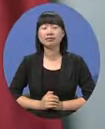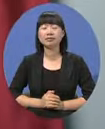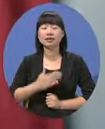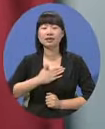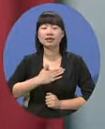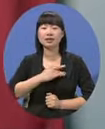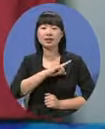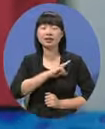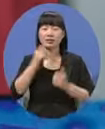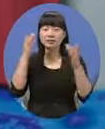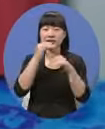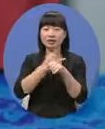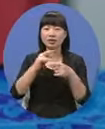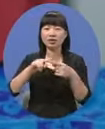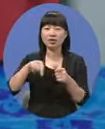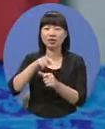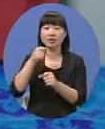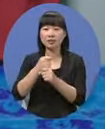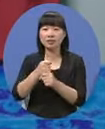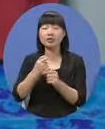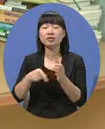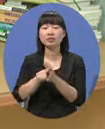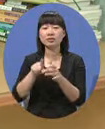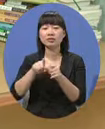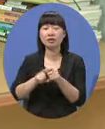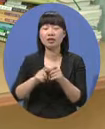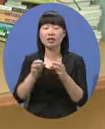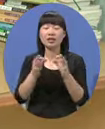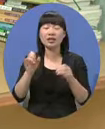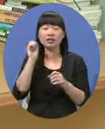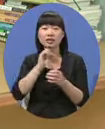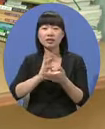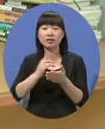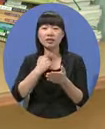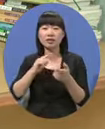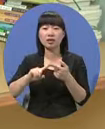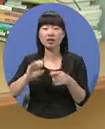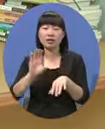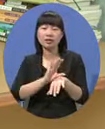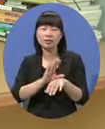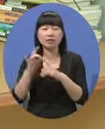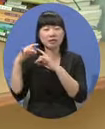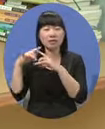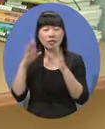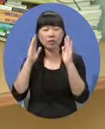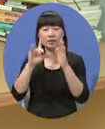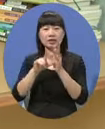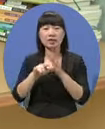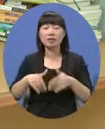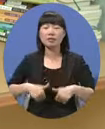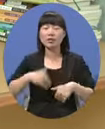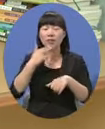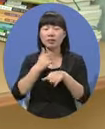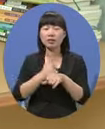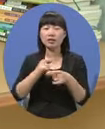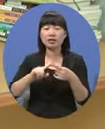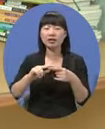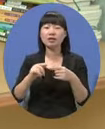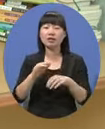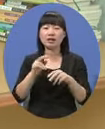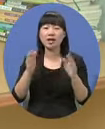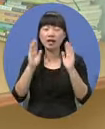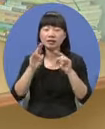자신이 가장 집중할 수 있는 환경을 만들기 위해 그동안 즐겨 사용했던 컴퓨터와 라디오 등 공부하는 데 불필요한 요소는